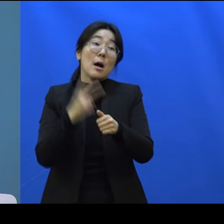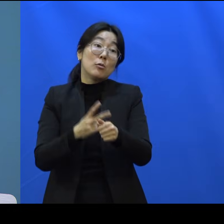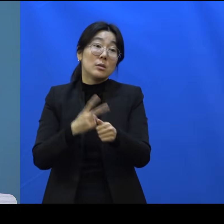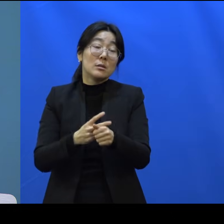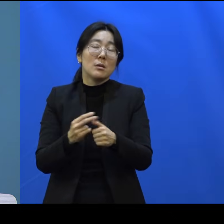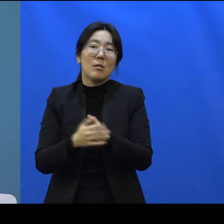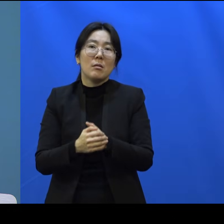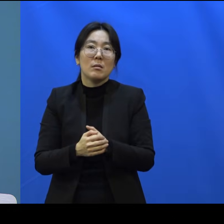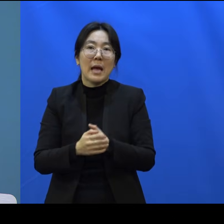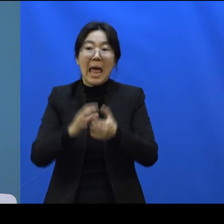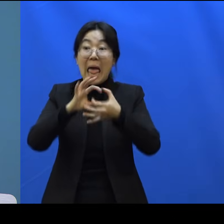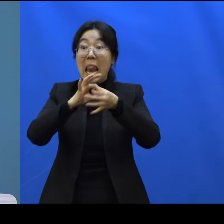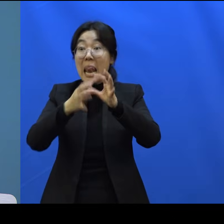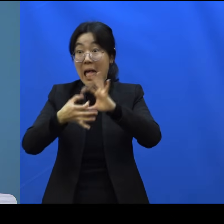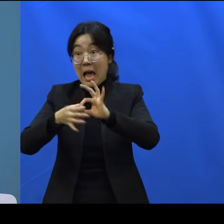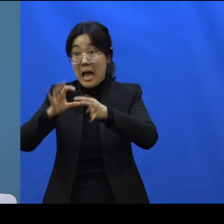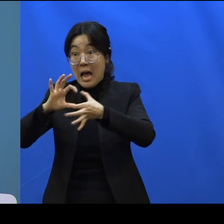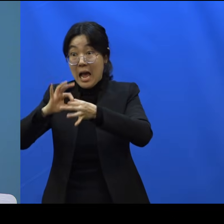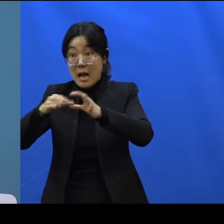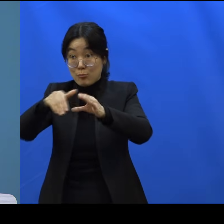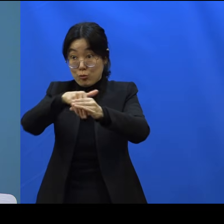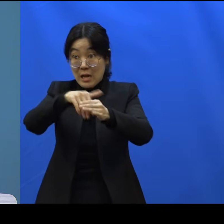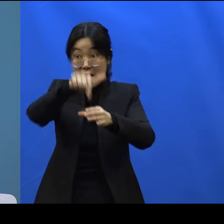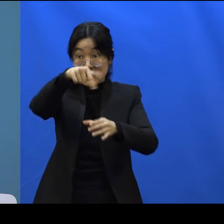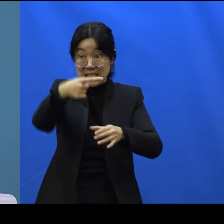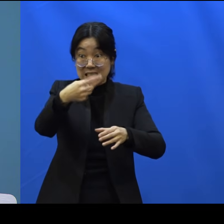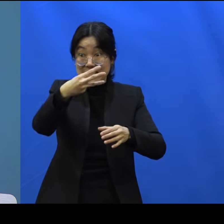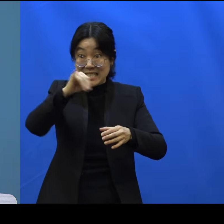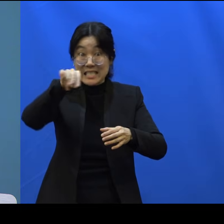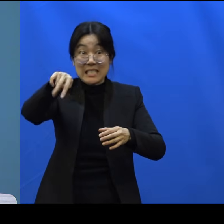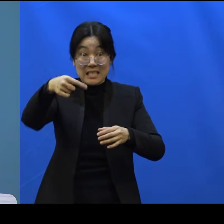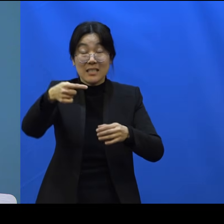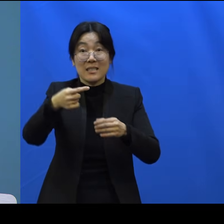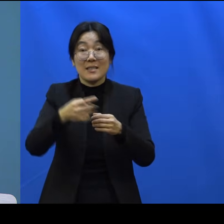살았던 시대는 헬라의 문명, 다시 말하면 고대